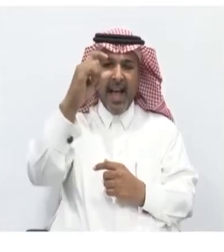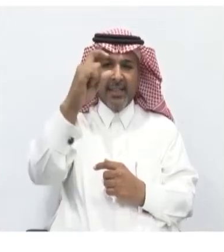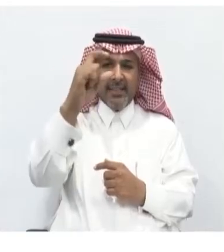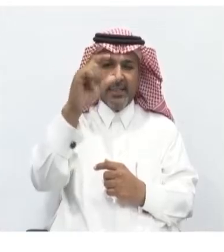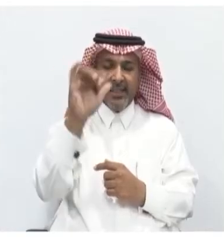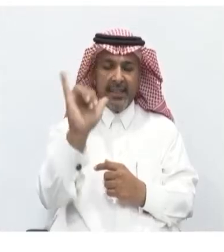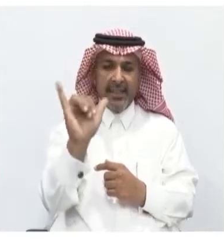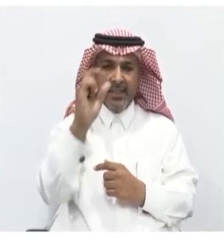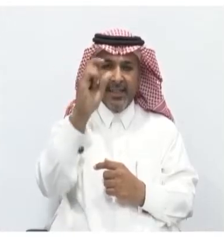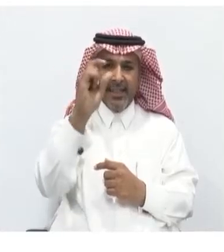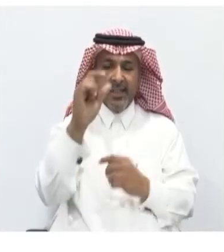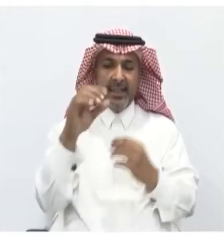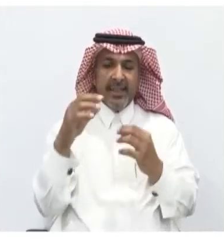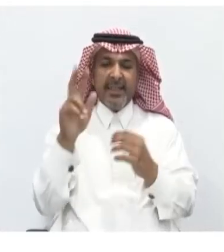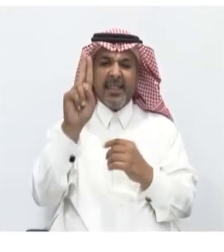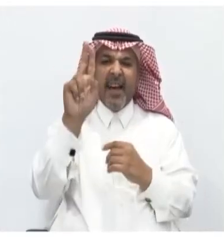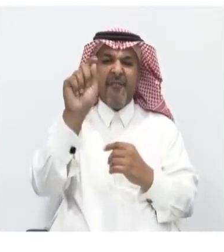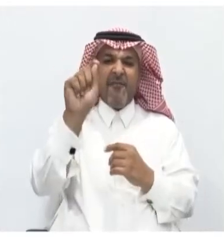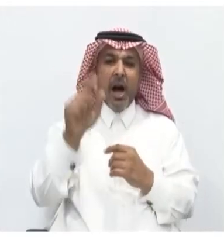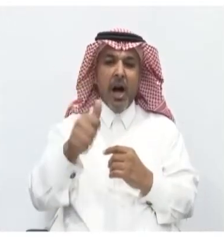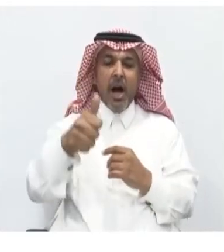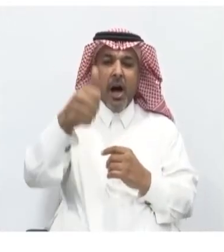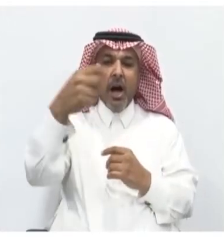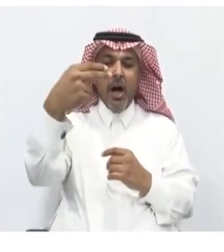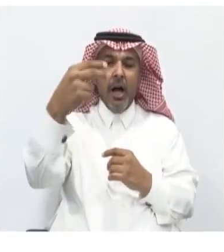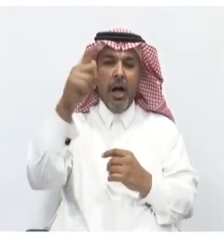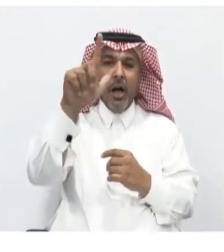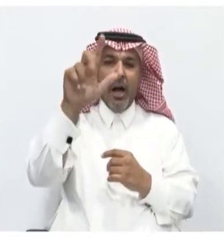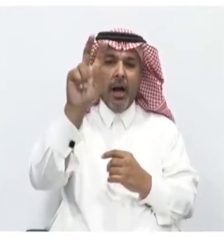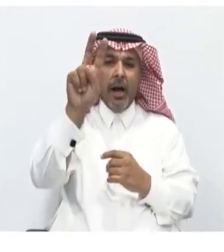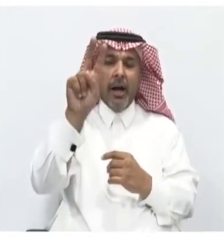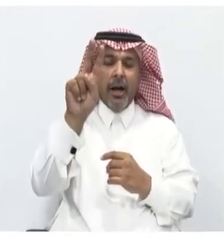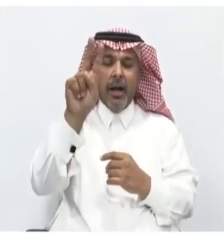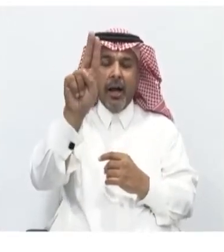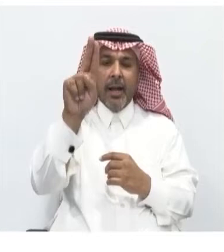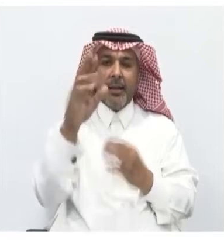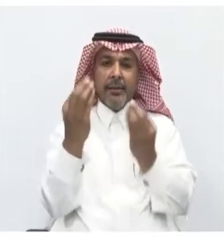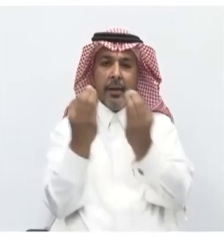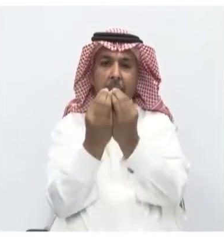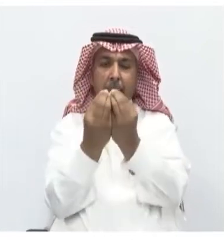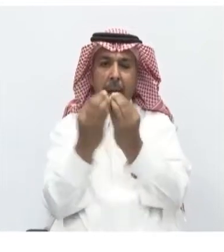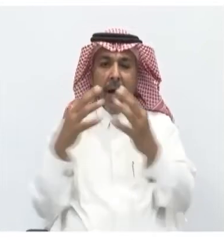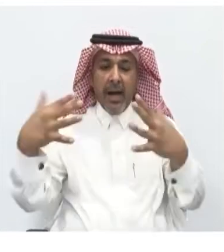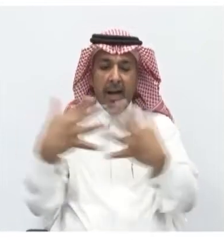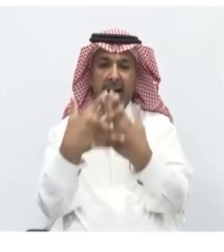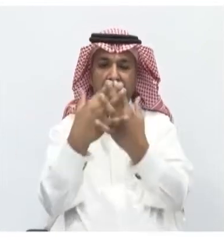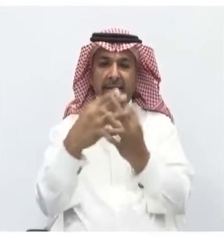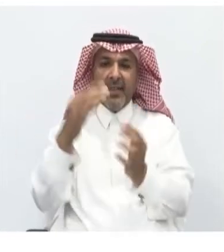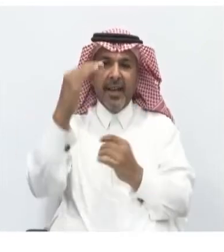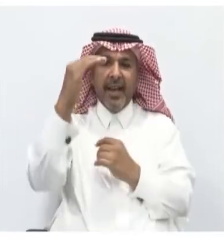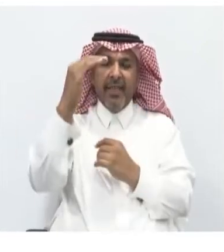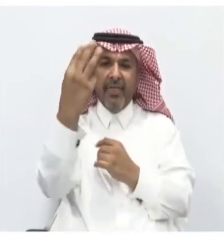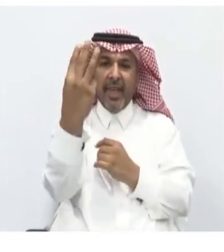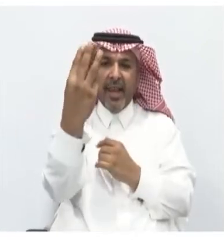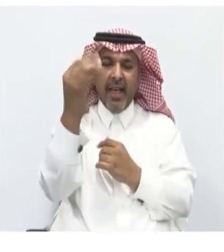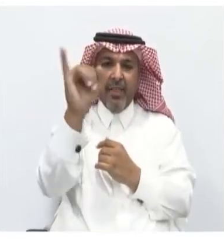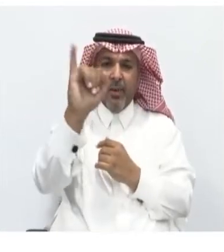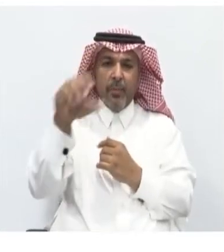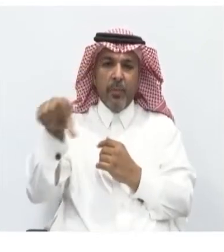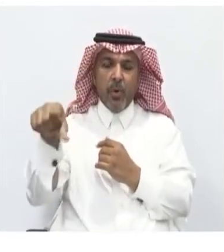تفاعلت مع ثلاث مولات من الاكسجين ماذا انتج